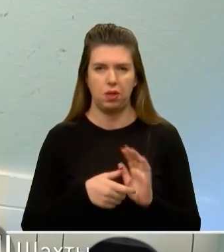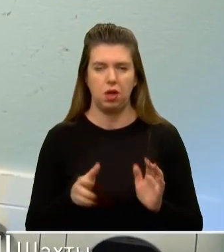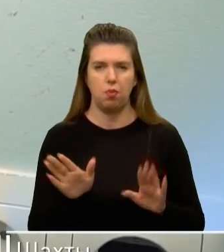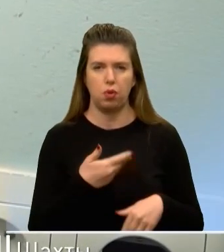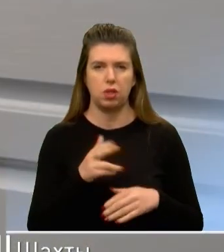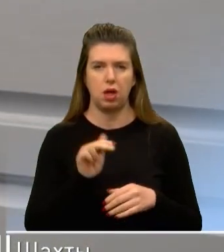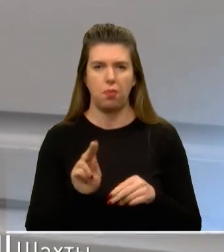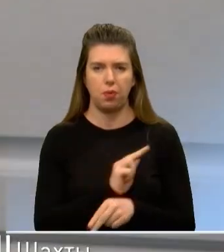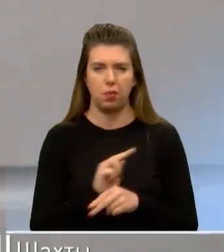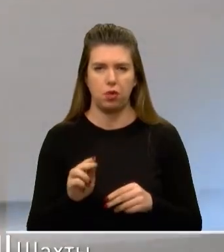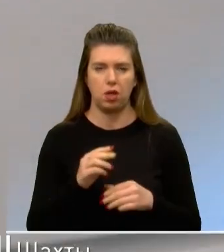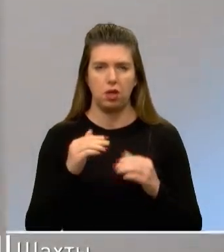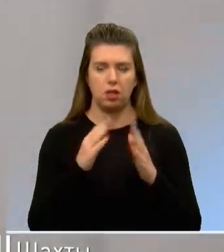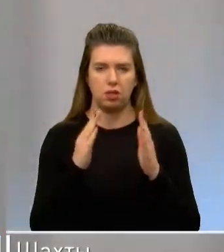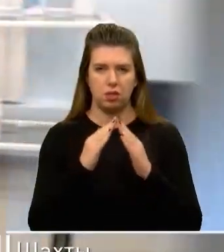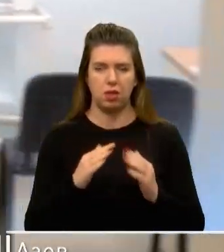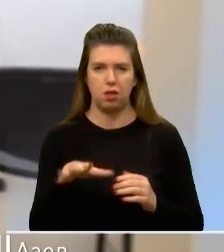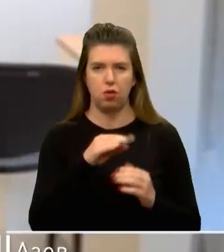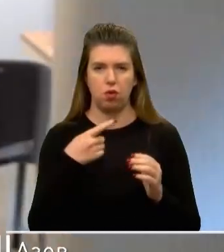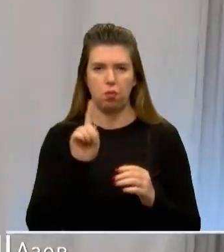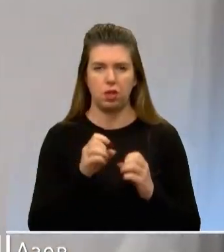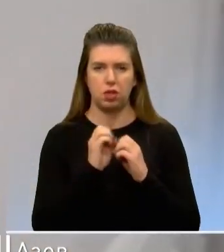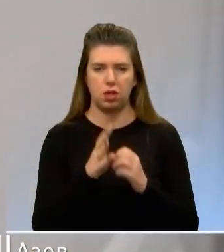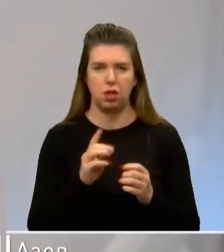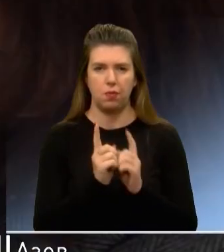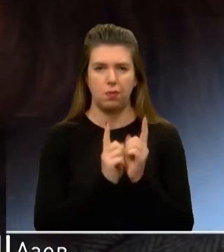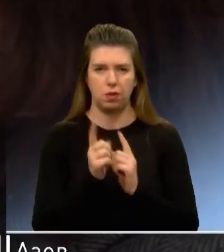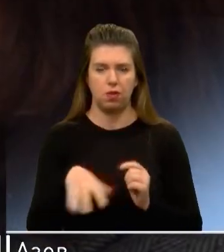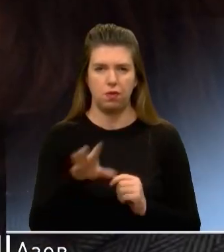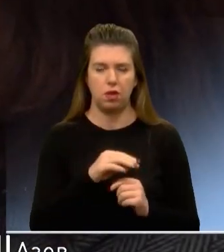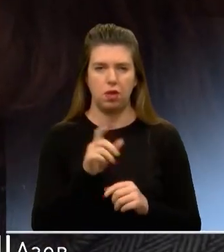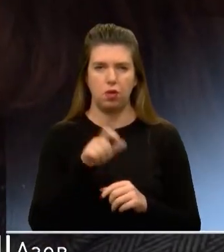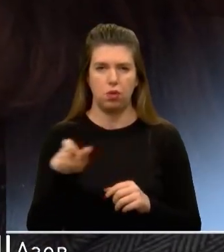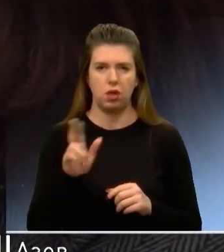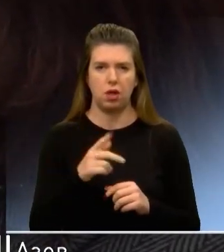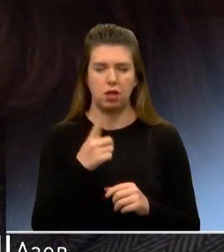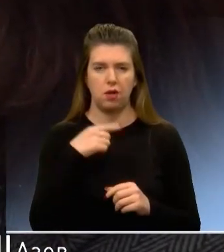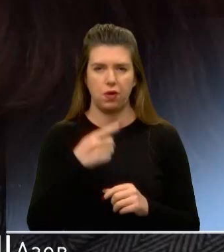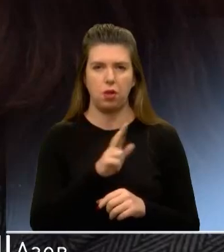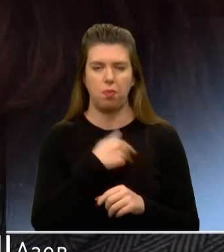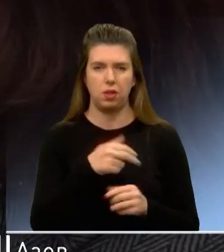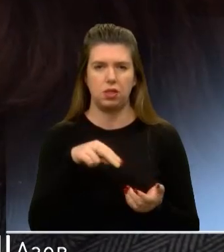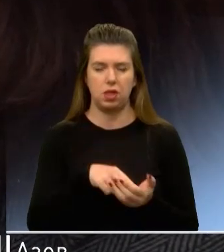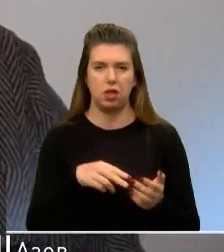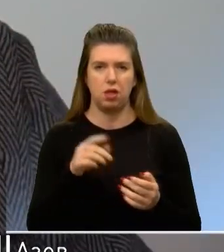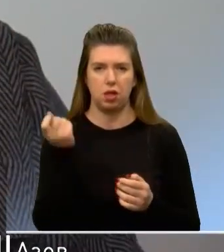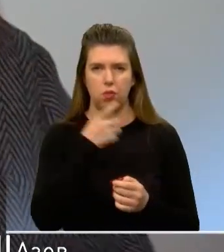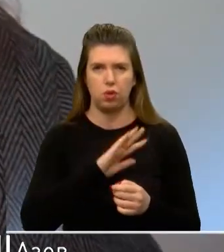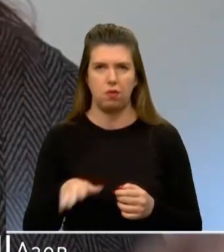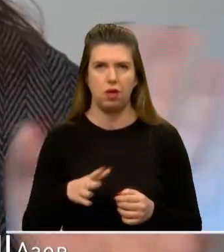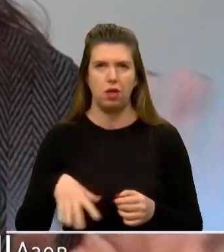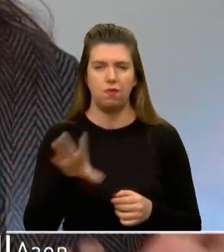после капитального ремонта здание городской поликлиники номер 14 преобразилось пациенты как один говорят больница стала